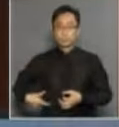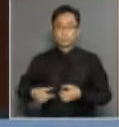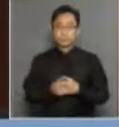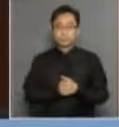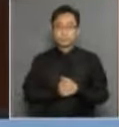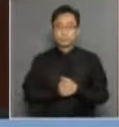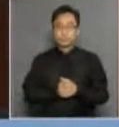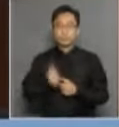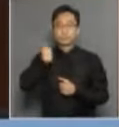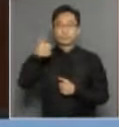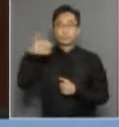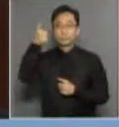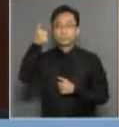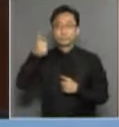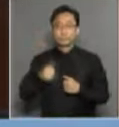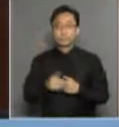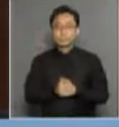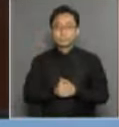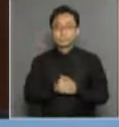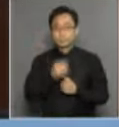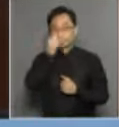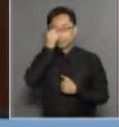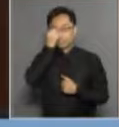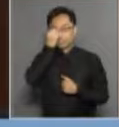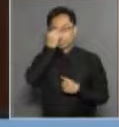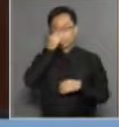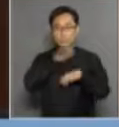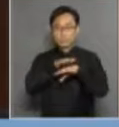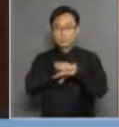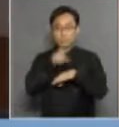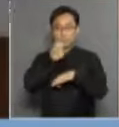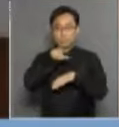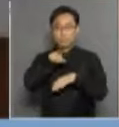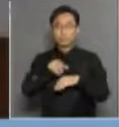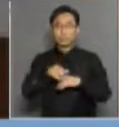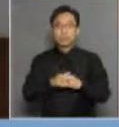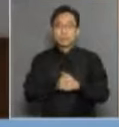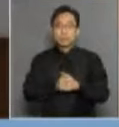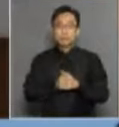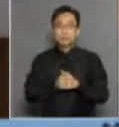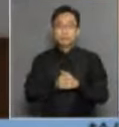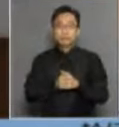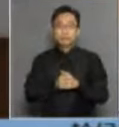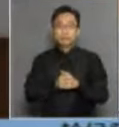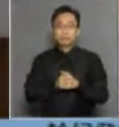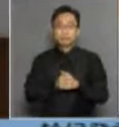多謝主席。我們剛才提到呢，就是